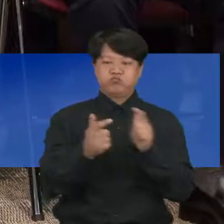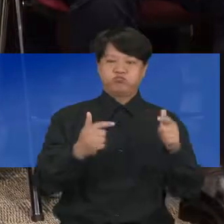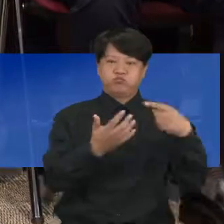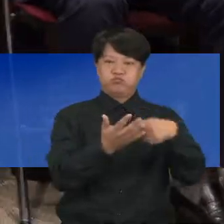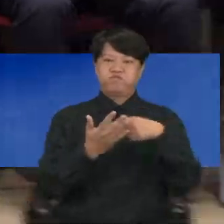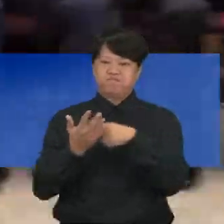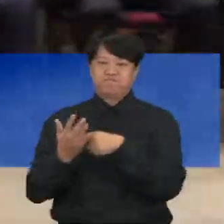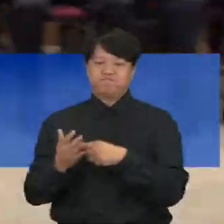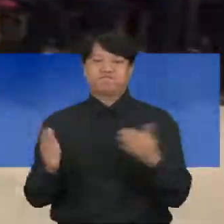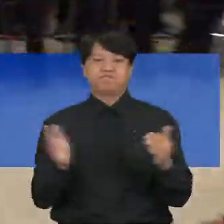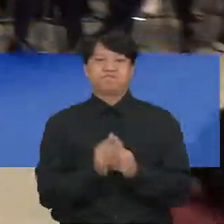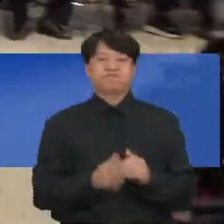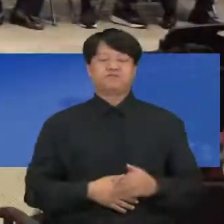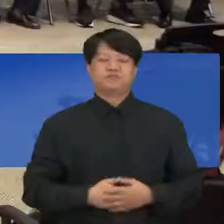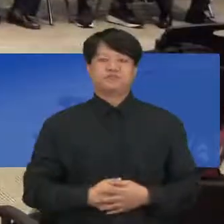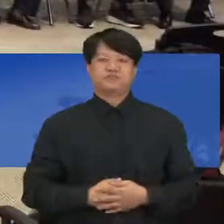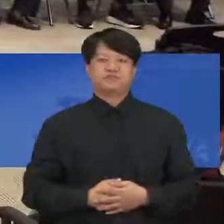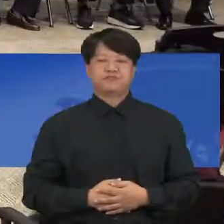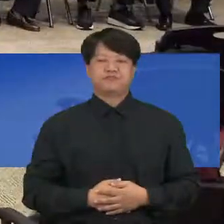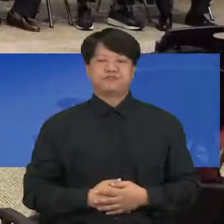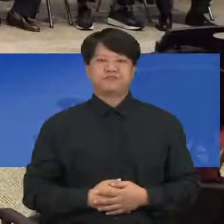각층에 의견을 듣는 시간을 가졌습니다